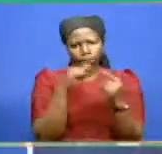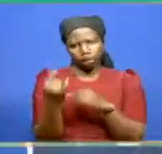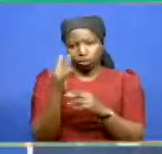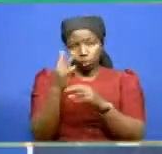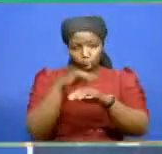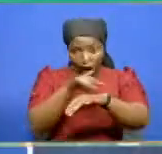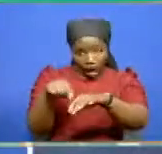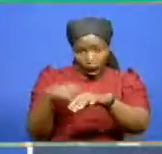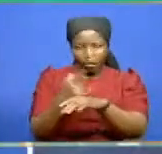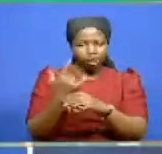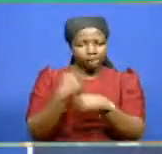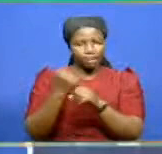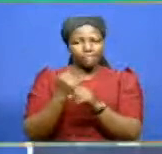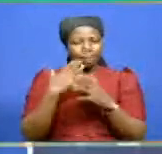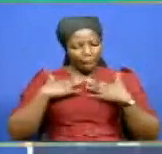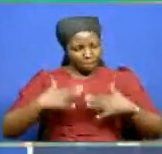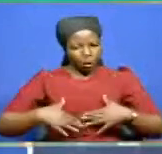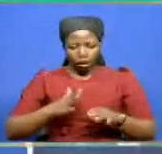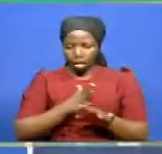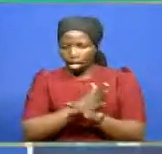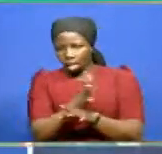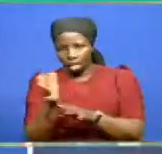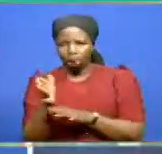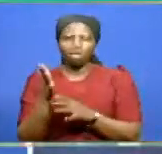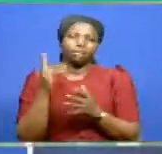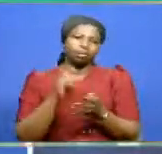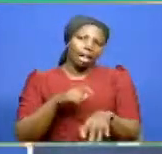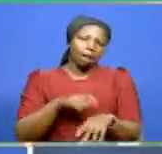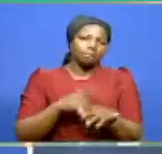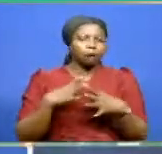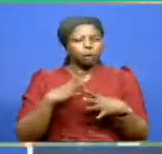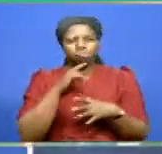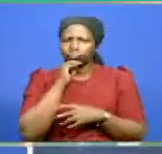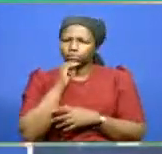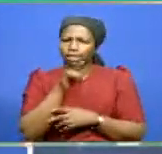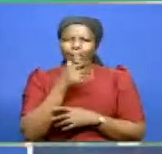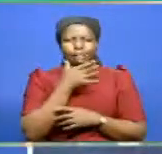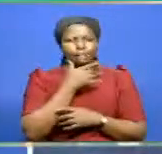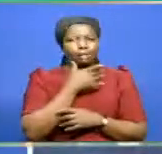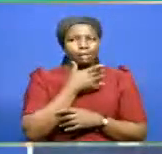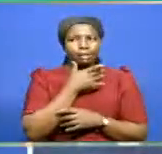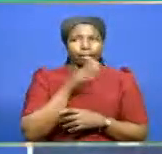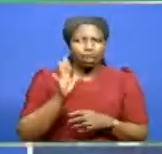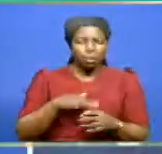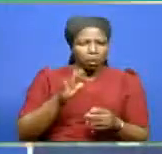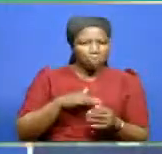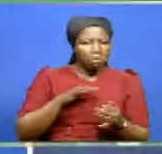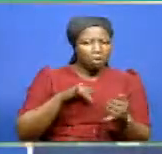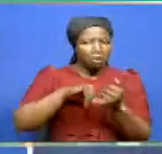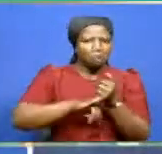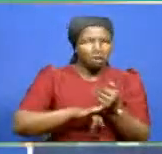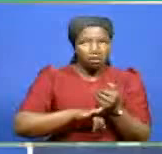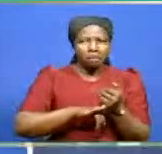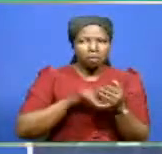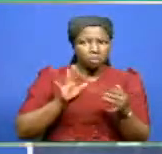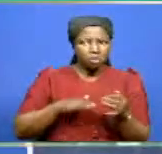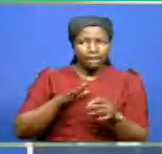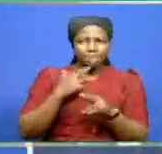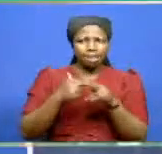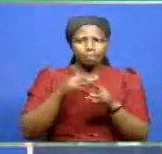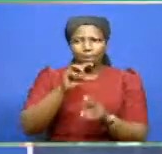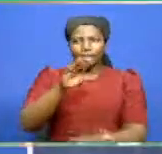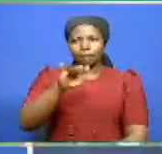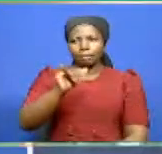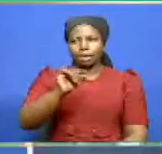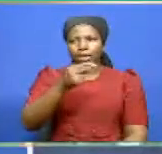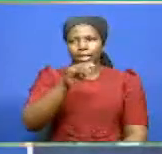kwa mwili huo, huku hali ya sintofahamu ikijiri baada ya mwanamke huyo aliyetambuliwa kwa jina Mbithe kudai kwamba yeye ndiye mke